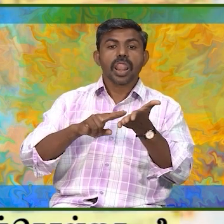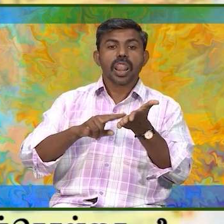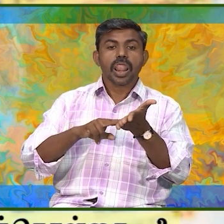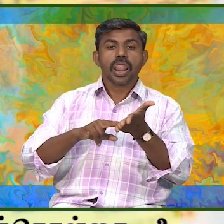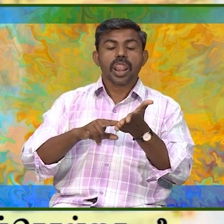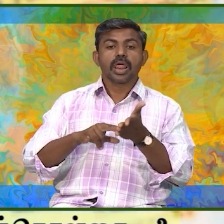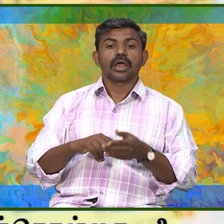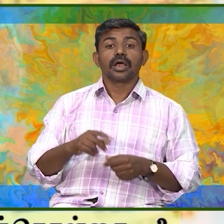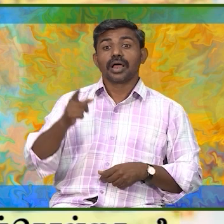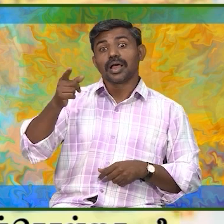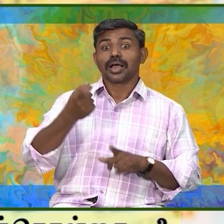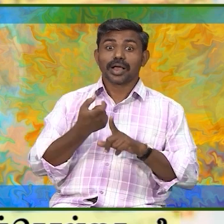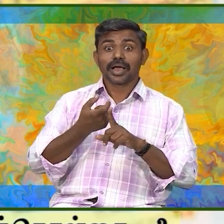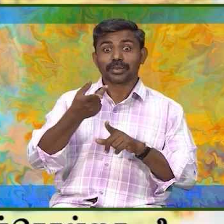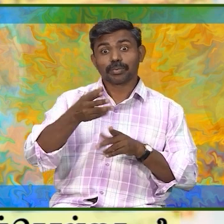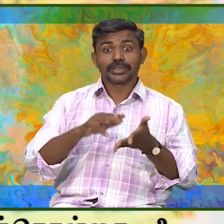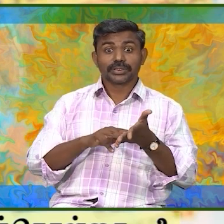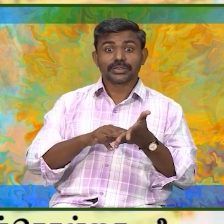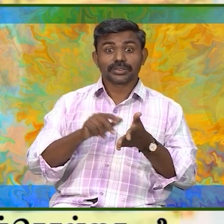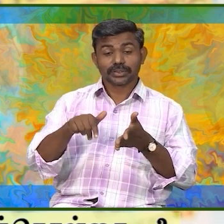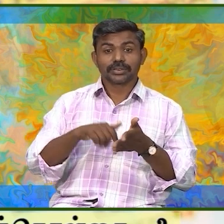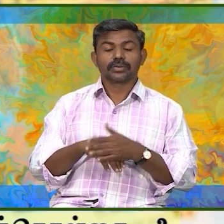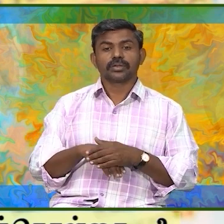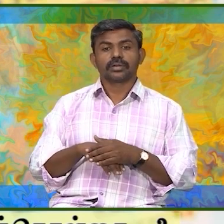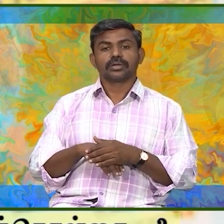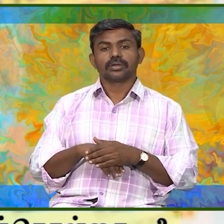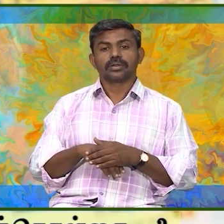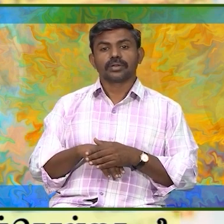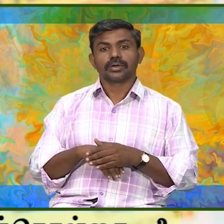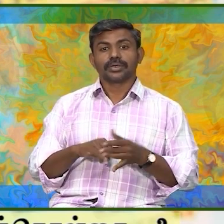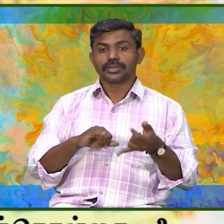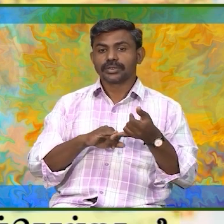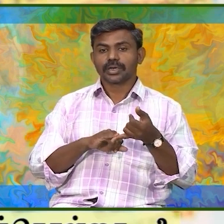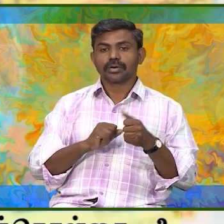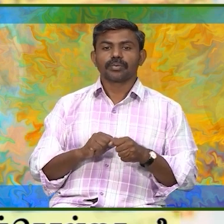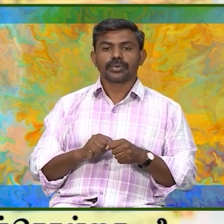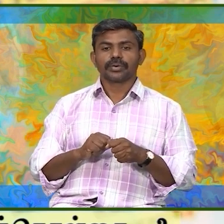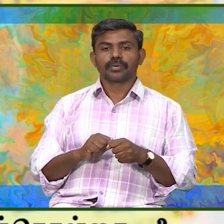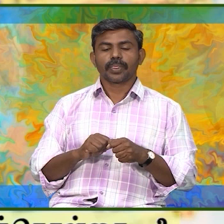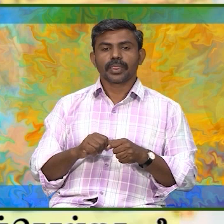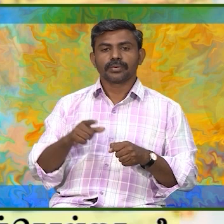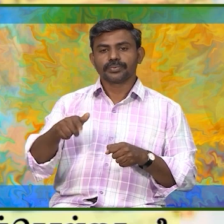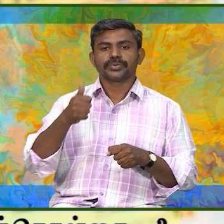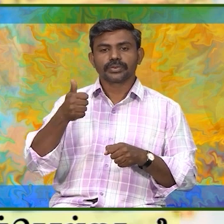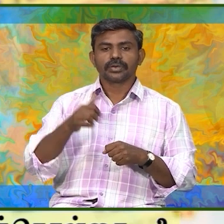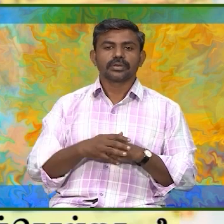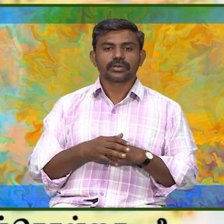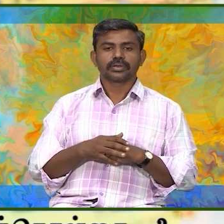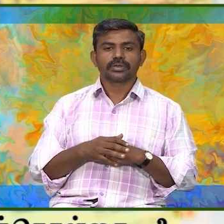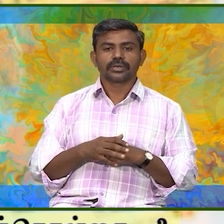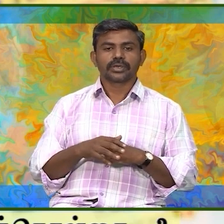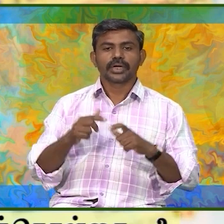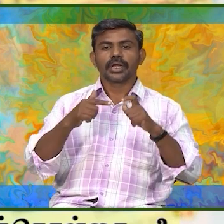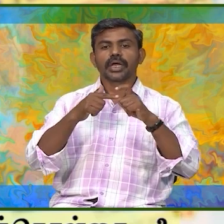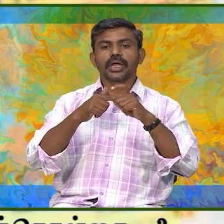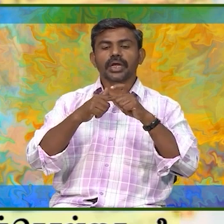தலைநகர் காத்மாண்டுல இருக்கிறது. இந்த சார்க் அமைப்பினுடைய செயலாளர் யாருன்னு கேட்டிங்கன்னா,